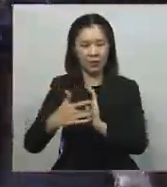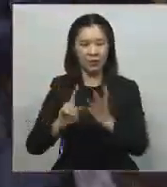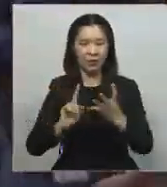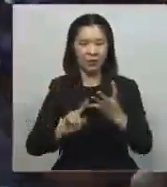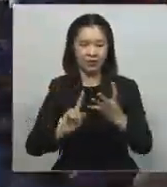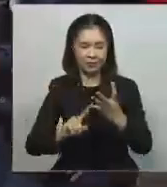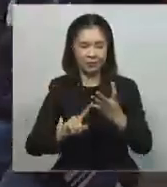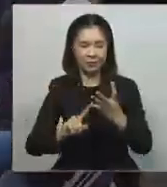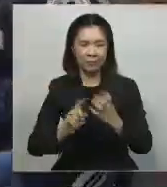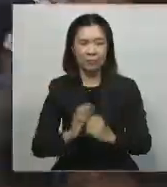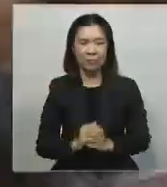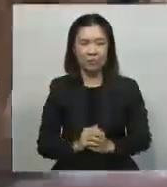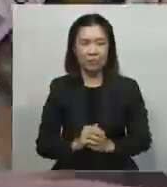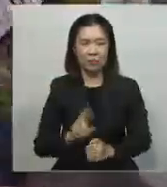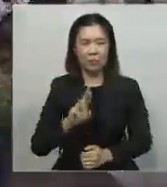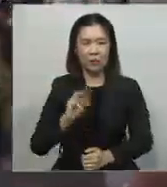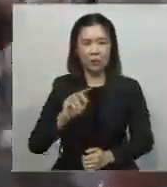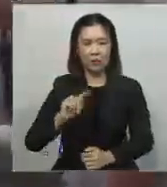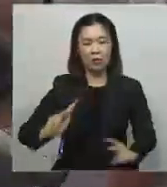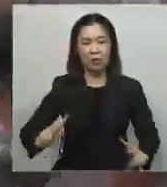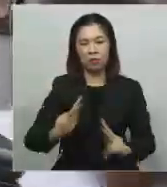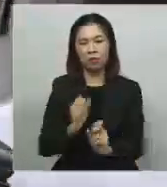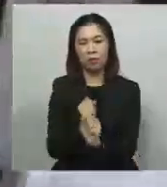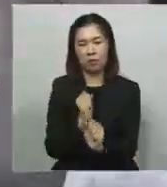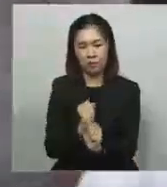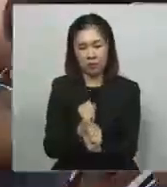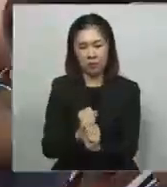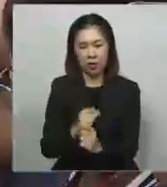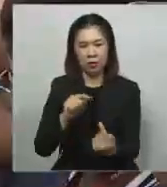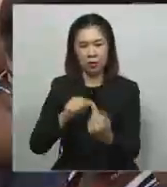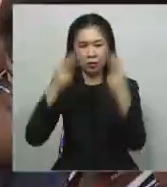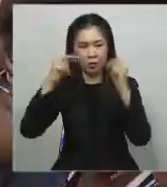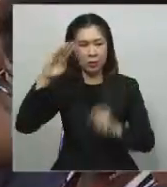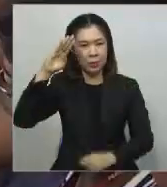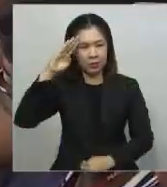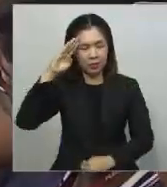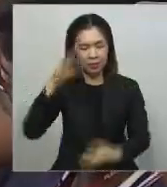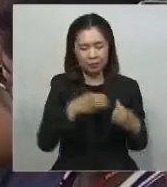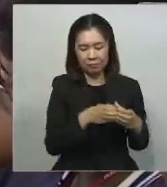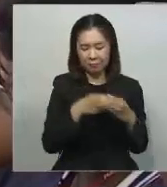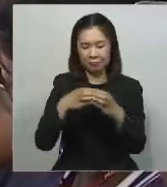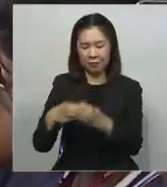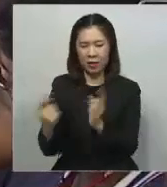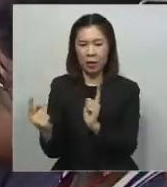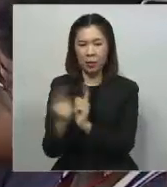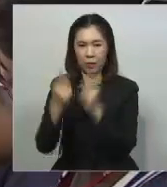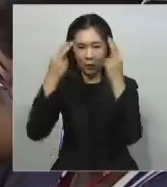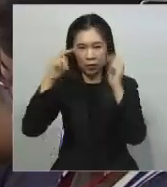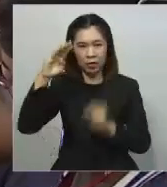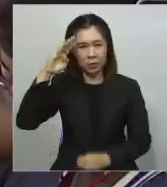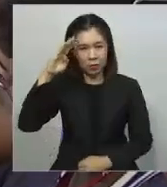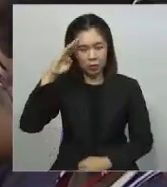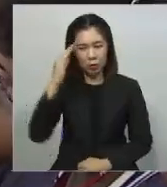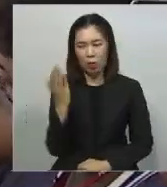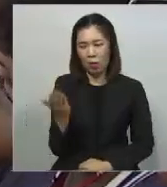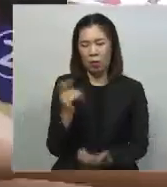นายกอบศักดิ์ภูตระกูลรัฐมนตรีประจำสำนักนายกรัฐมนตรีเข้าพบนายกรัฐมนตรีที่ตึกไทยคู่ฟ้าเพื่อขอ